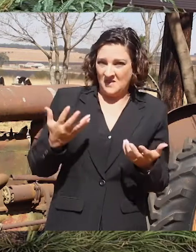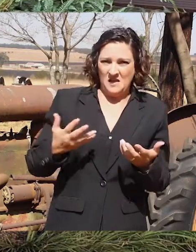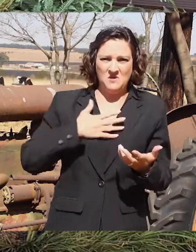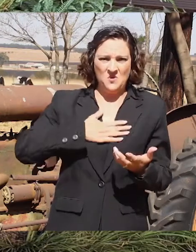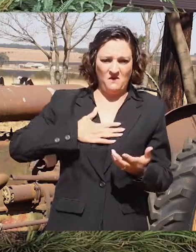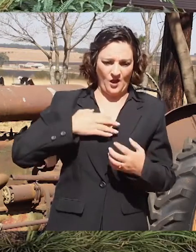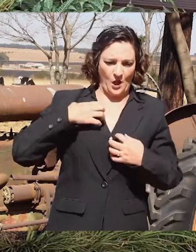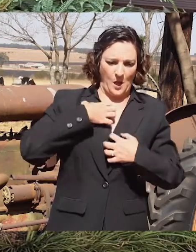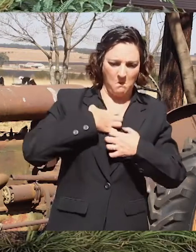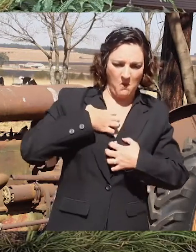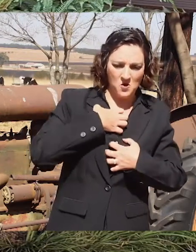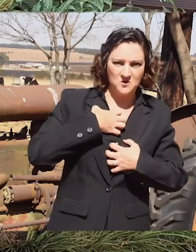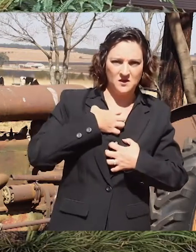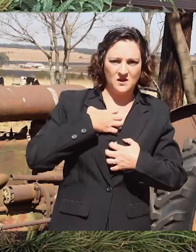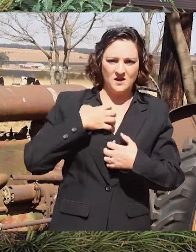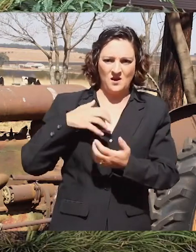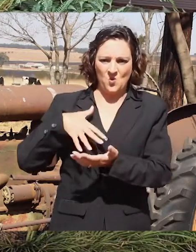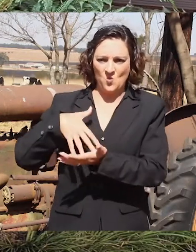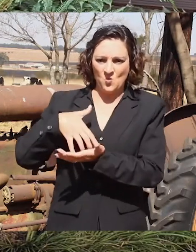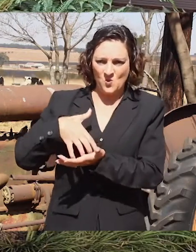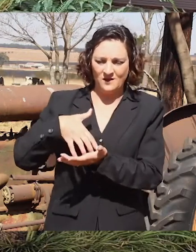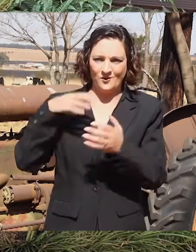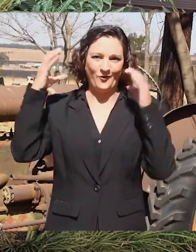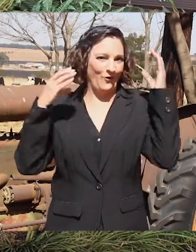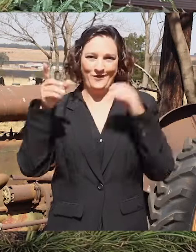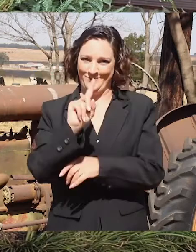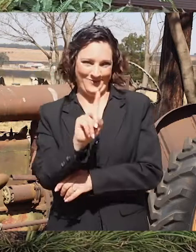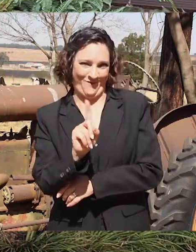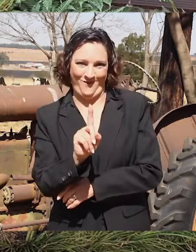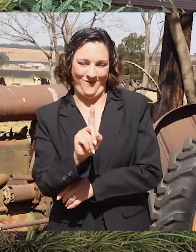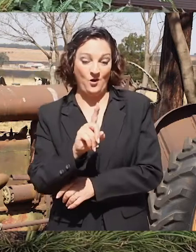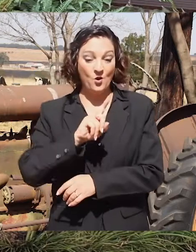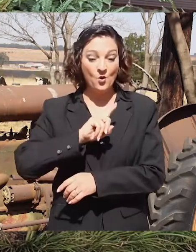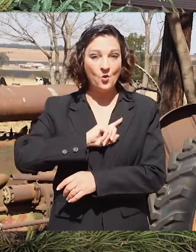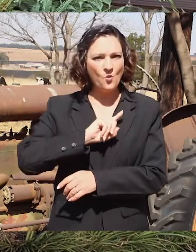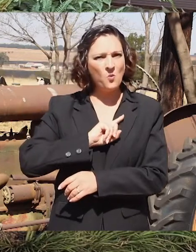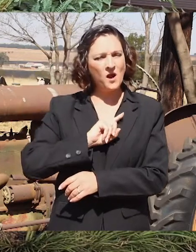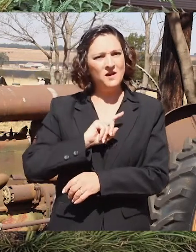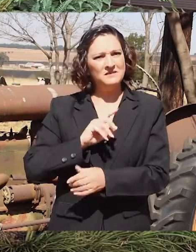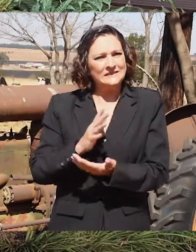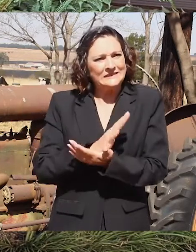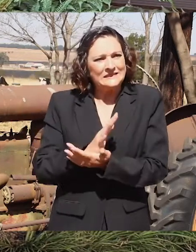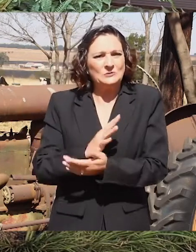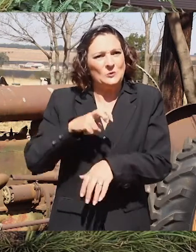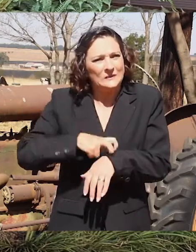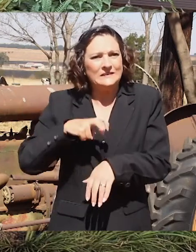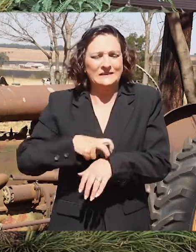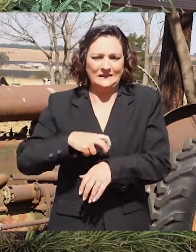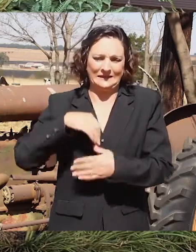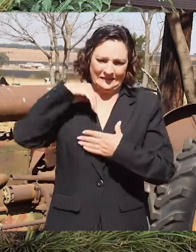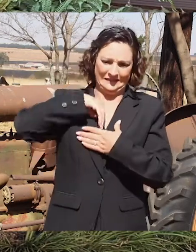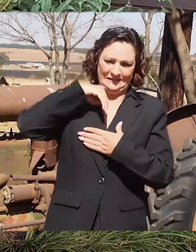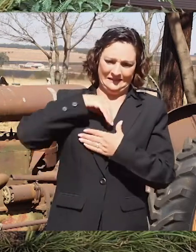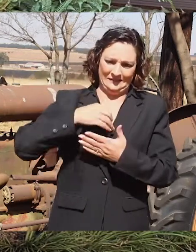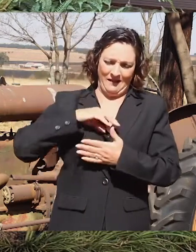emotie met swakheid verwarme. Soms is dit nodig dat een mens jou van binnenkant af